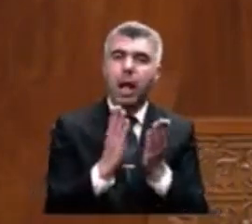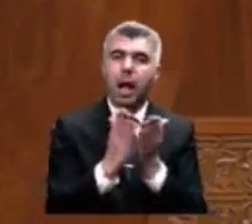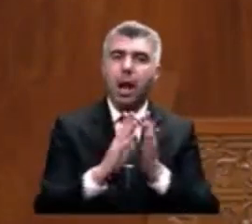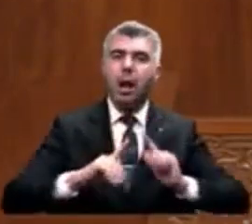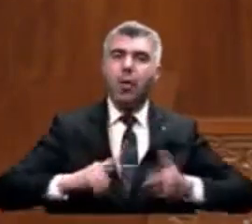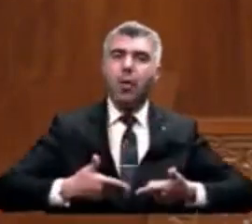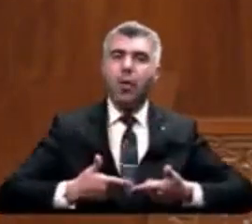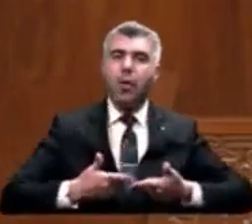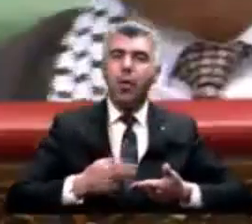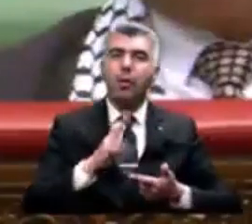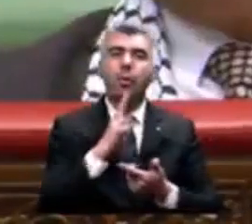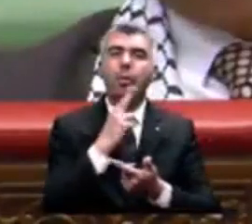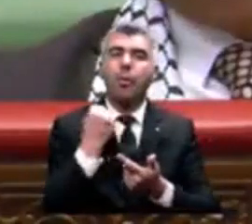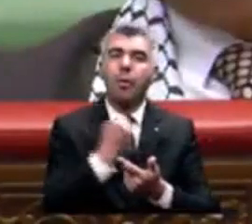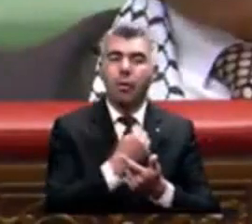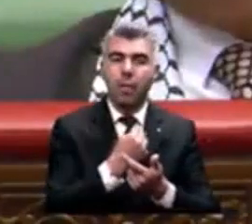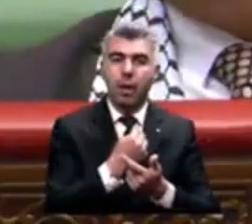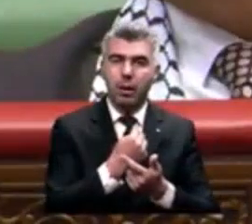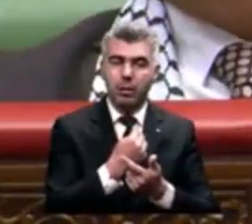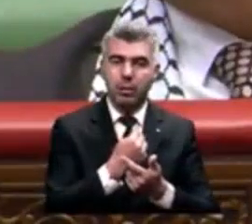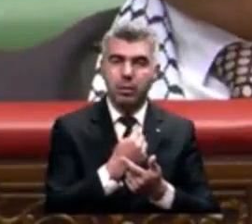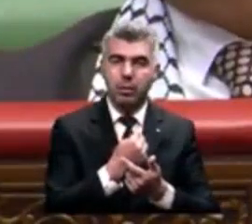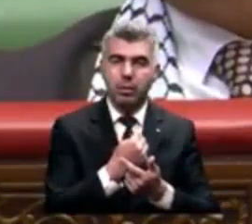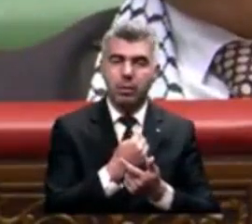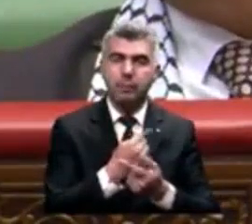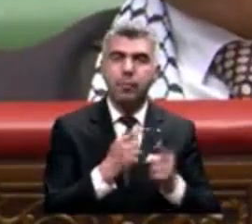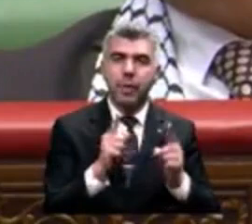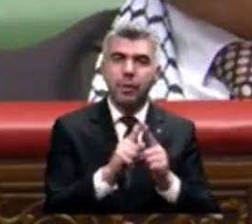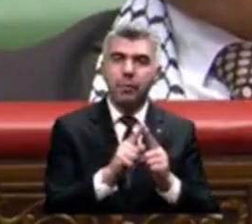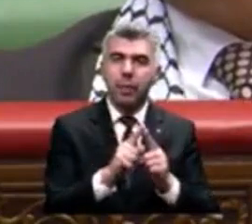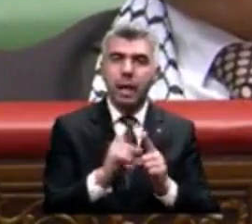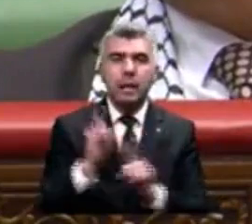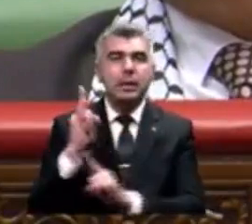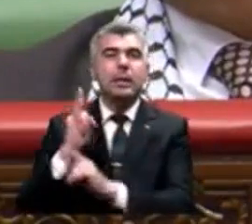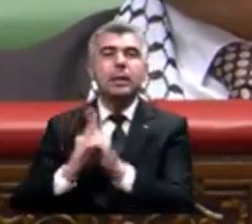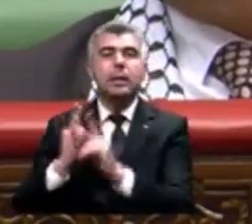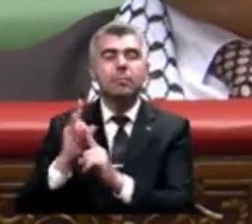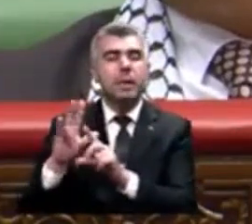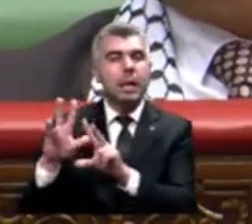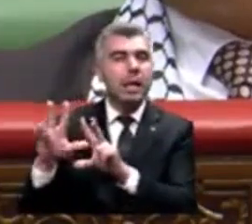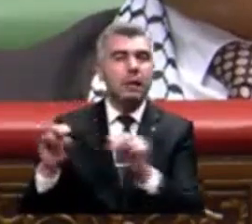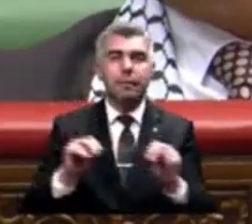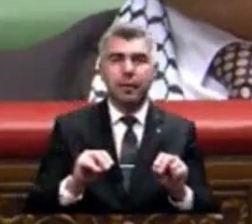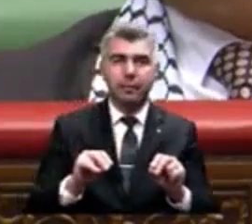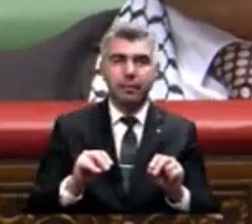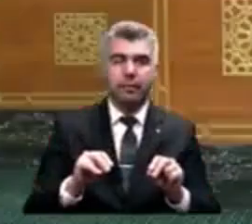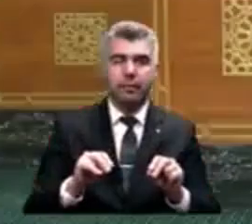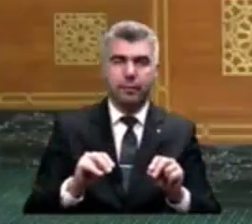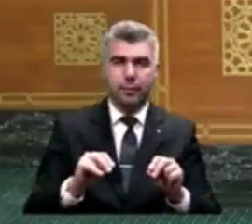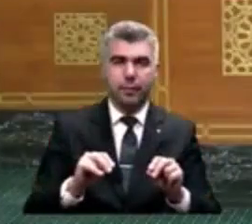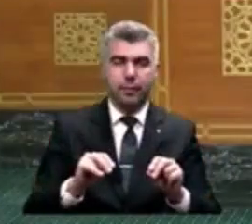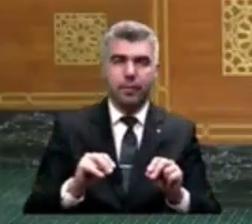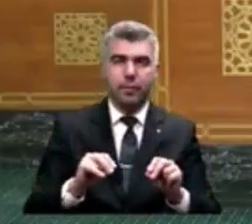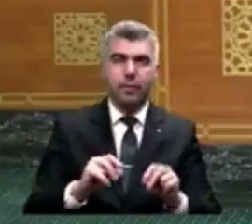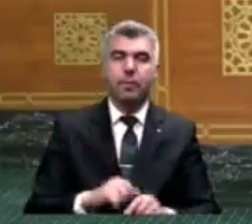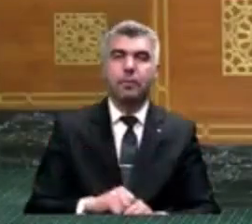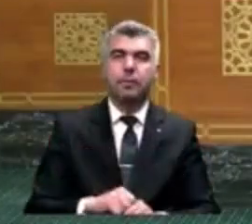العمومية مدرسة ترجع الثقة فيها، نردوا لها الهيبة ديالها.